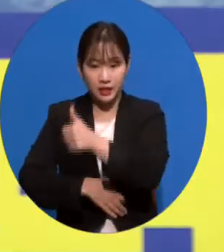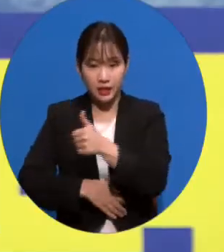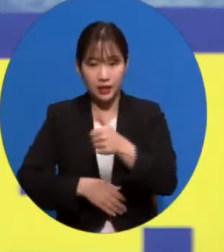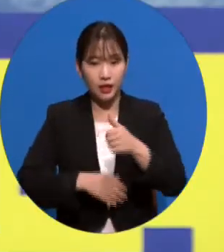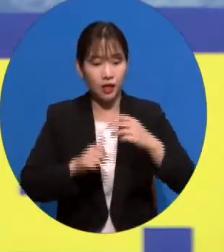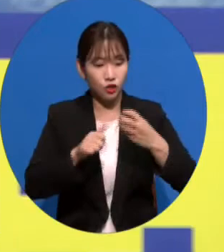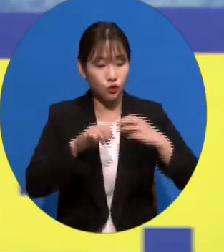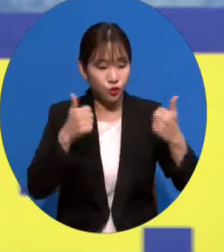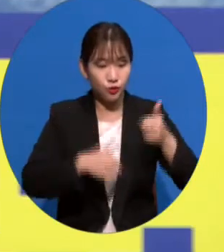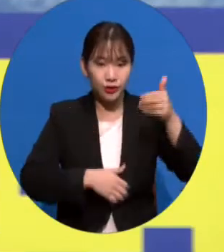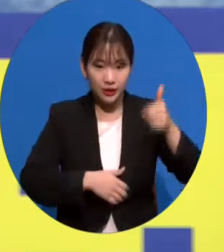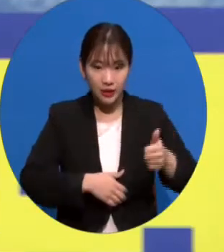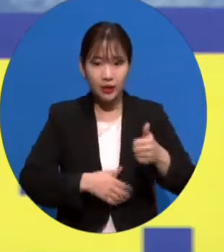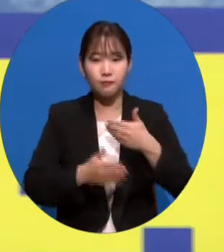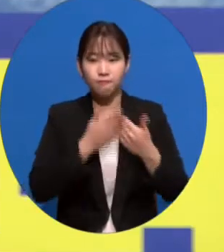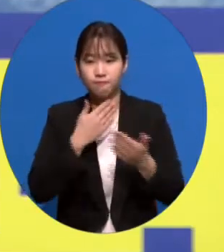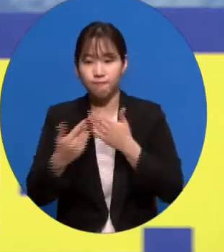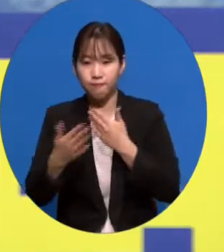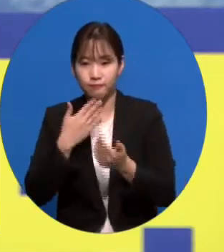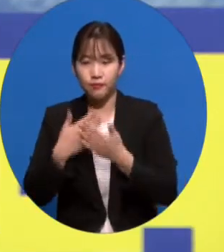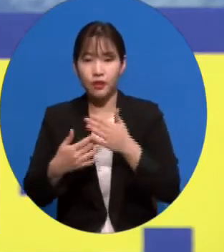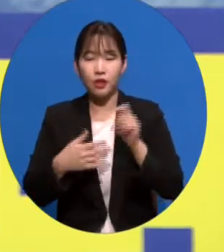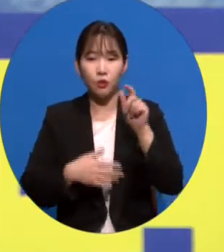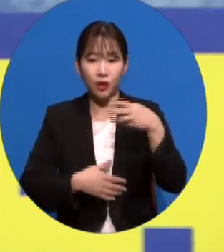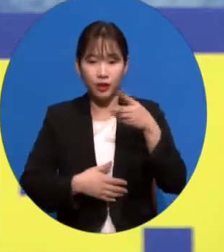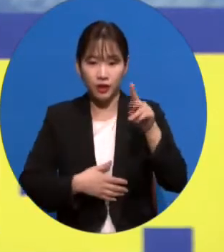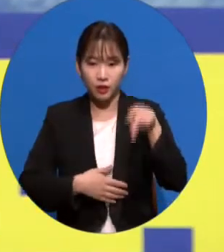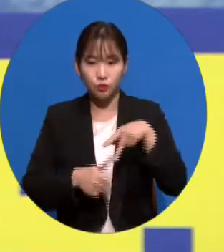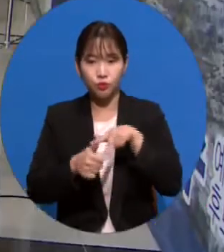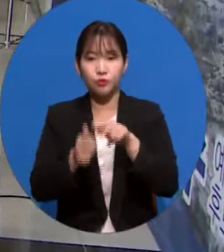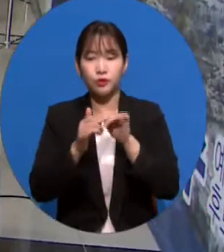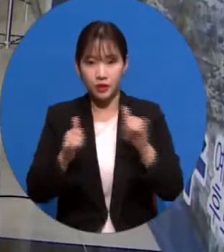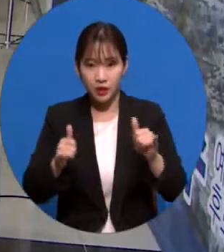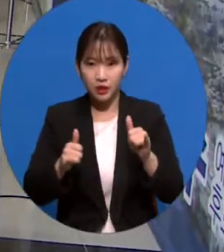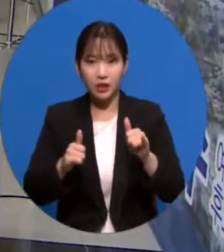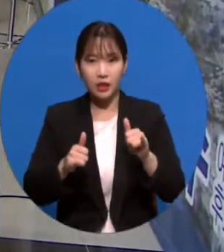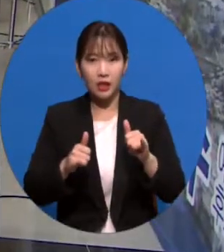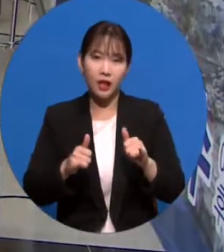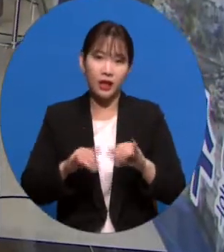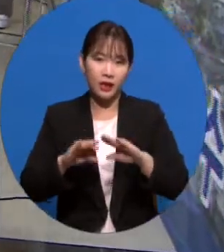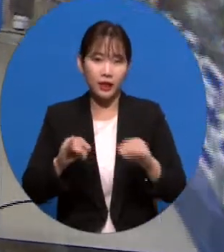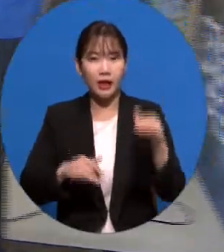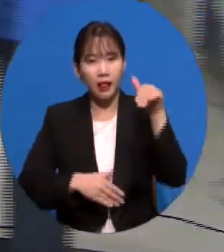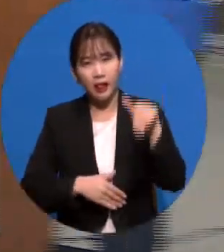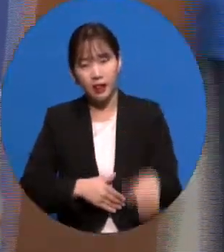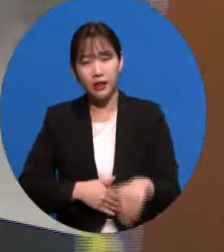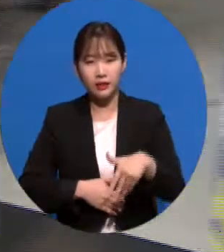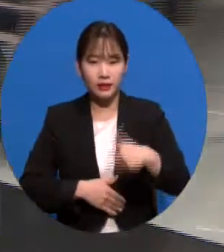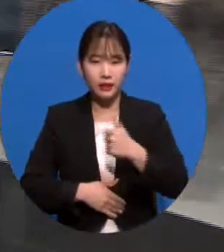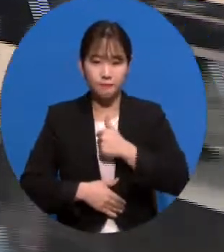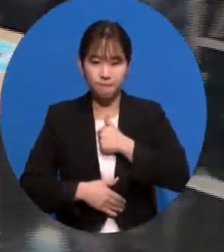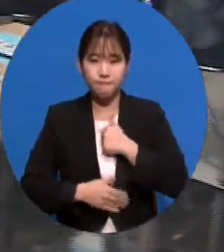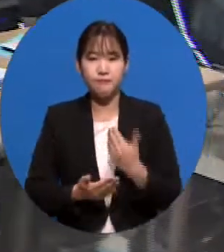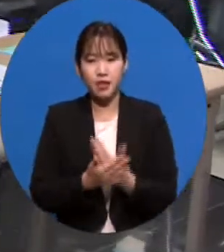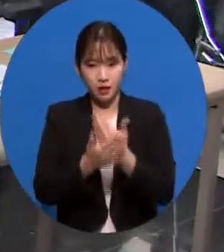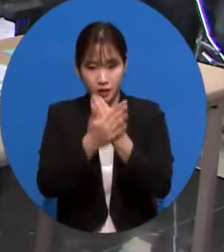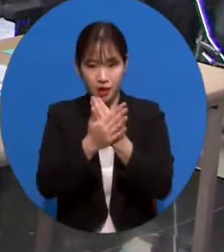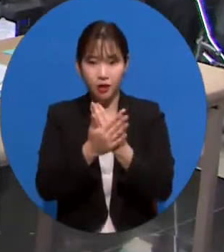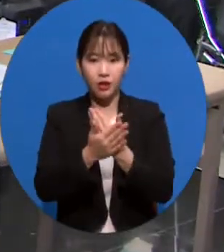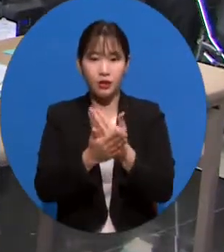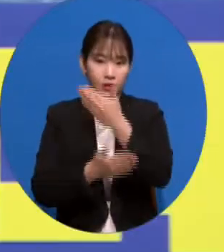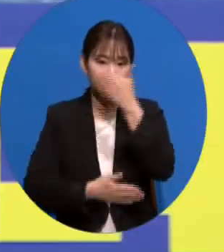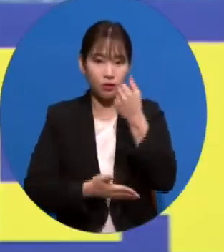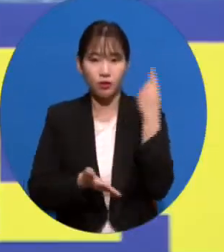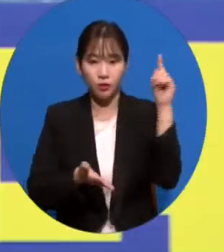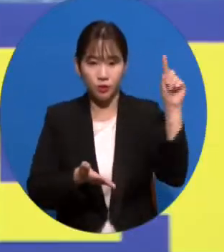의장 등을 두루 거친 곽태수 장흥군수 예비 후보자는 바닥에 떨어진 장흥의 자긍심을 높이고 청년이